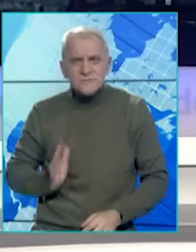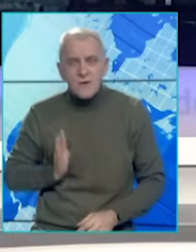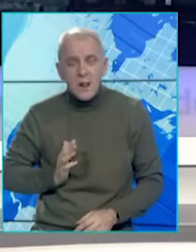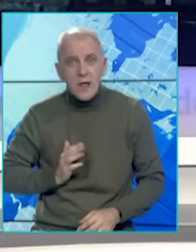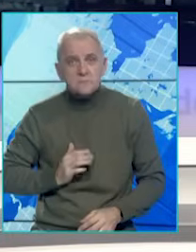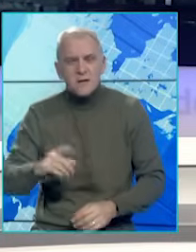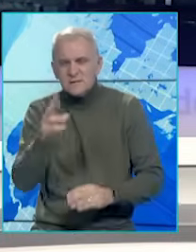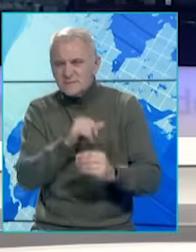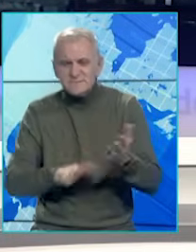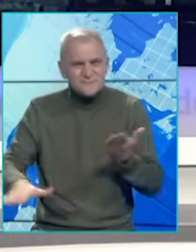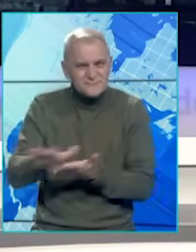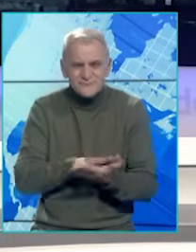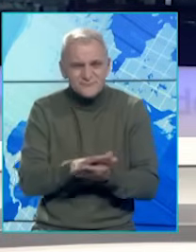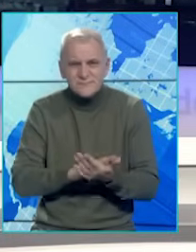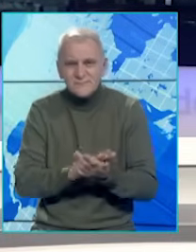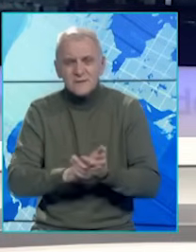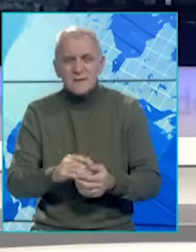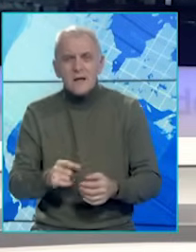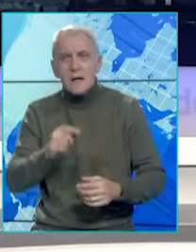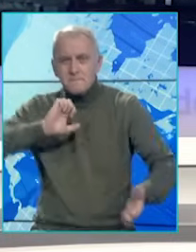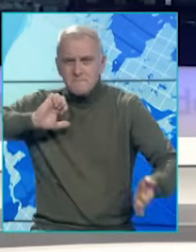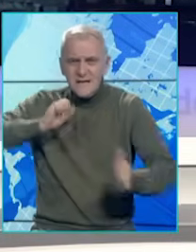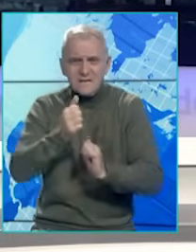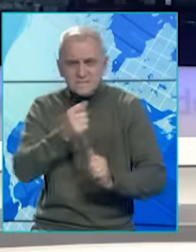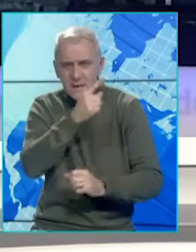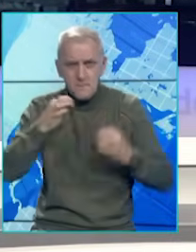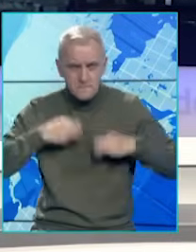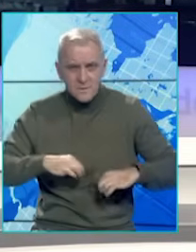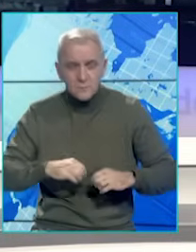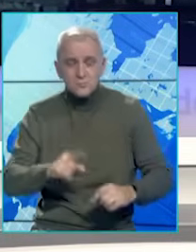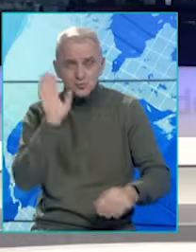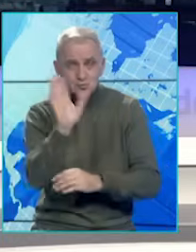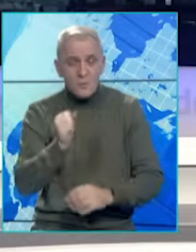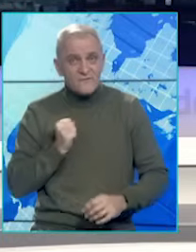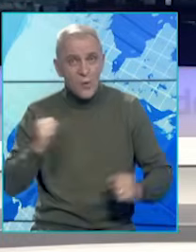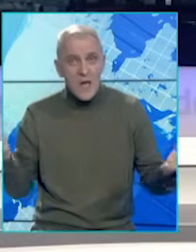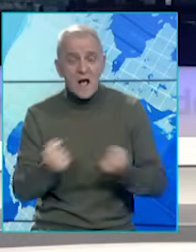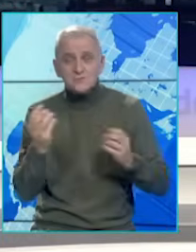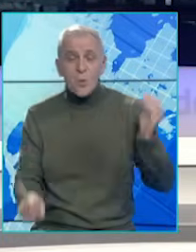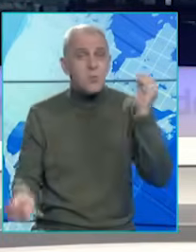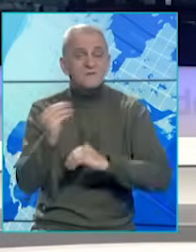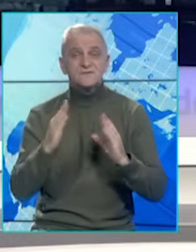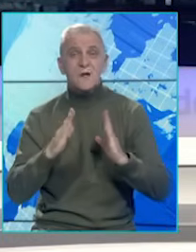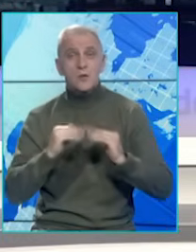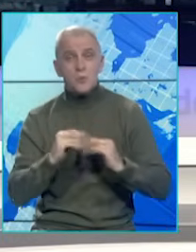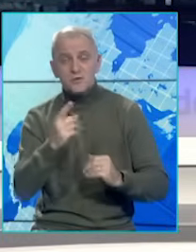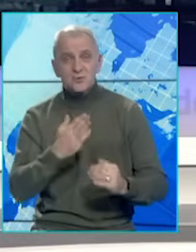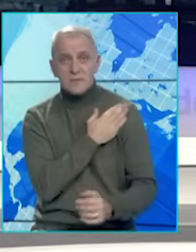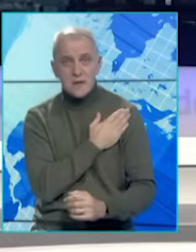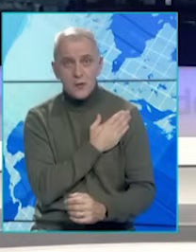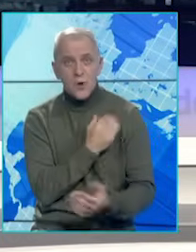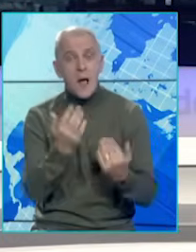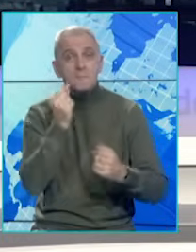Sa zemljom su sravnjeni cijeli kvartovi. Pritisak na Netanjahua da obustavi vojne operacije povećava se na domaćem terenu,